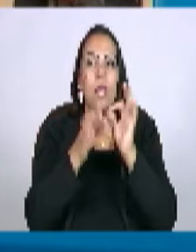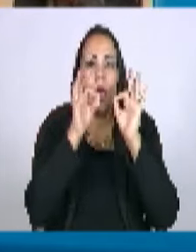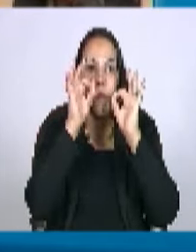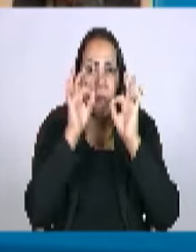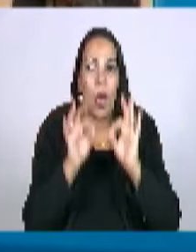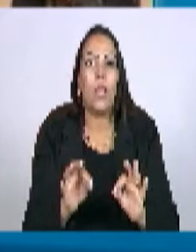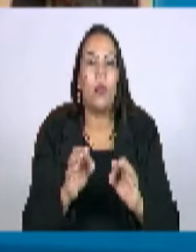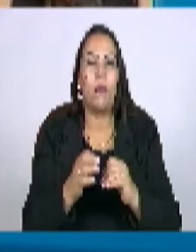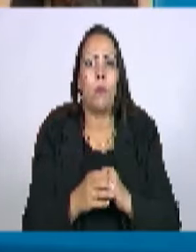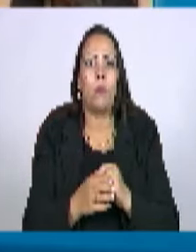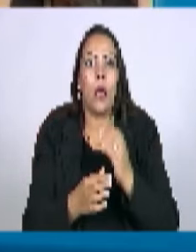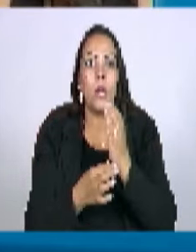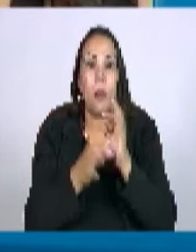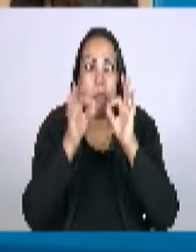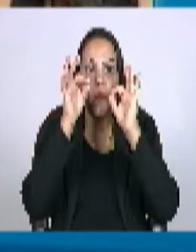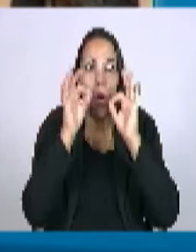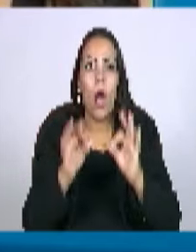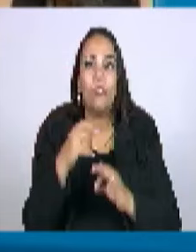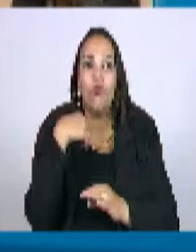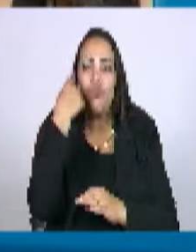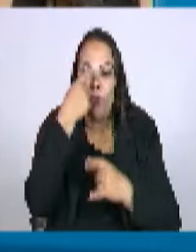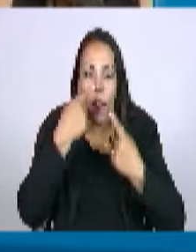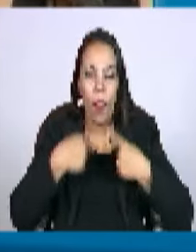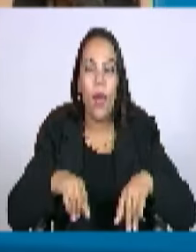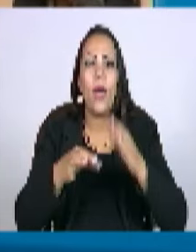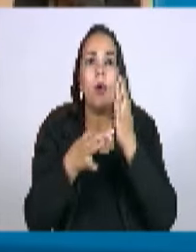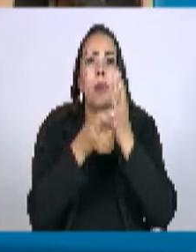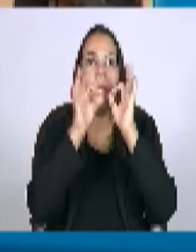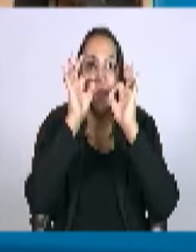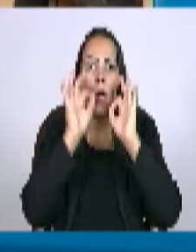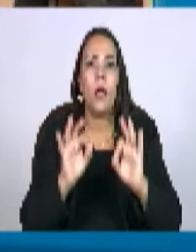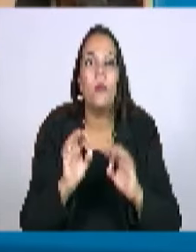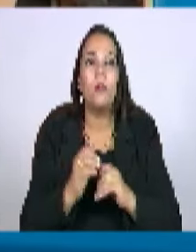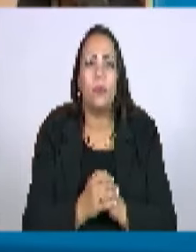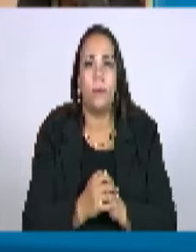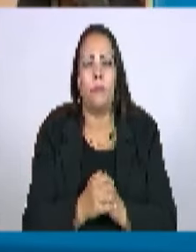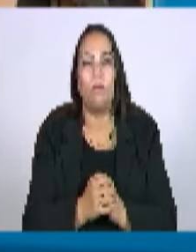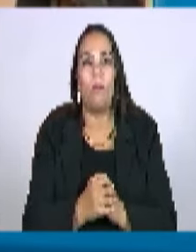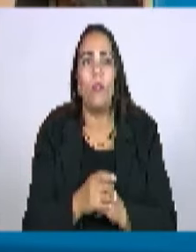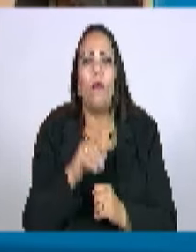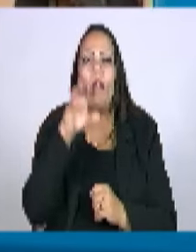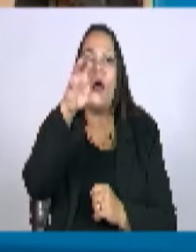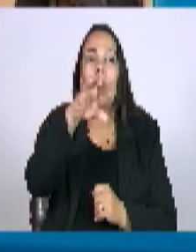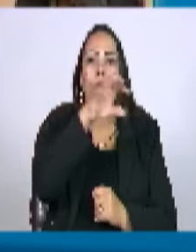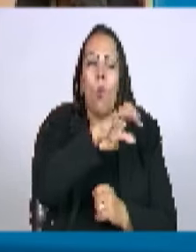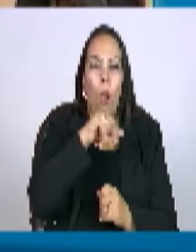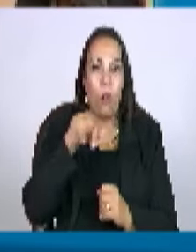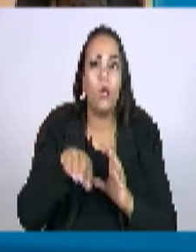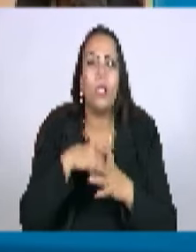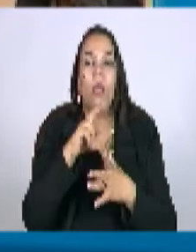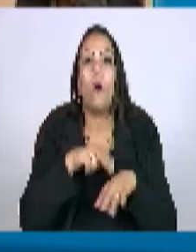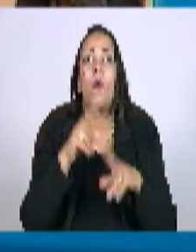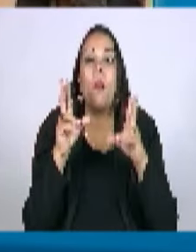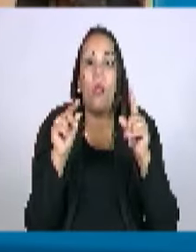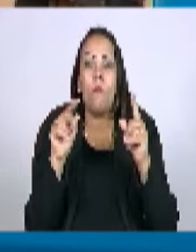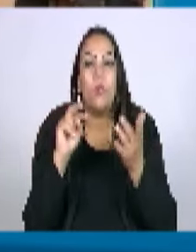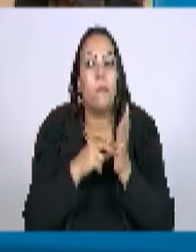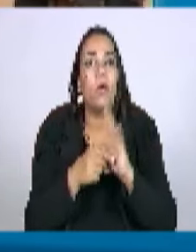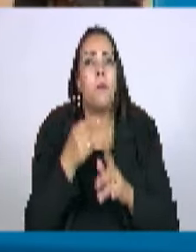انه انسان او بمظهر انسان في دول دلوقتي وتلفزيونات